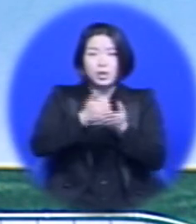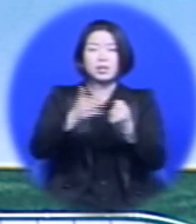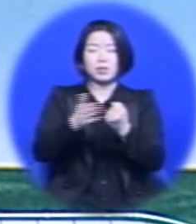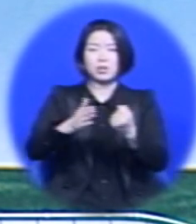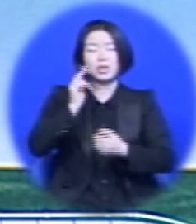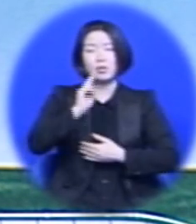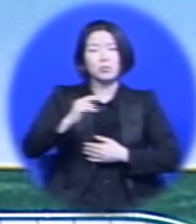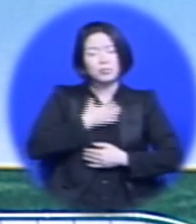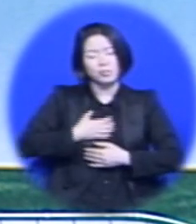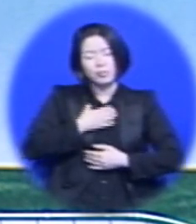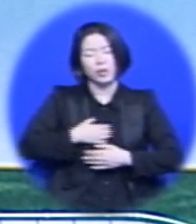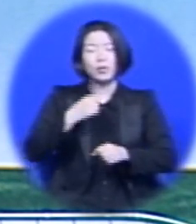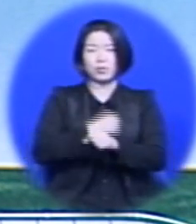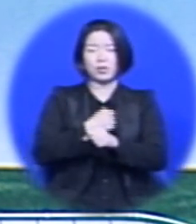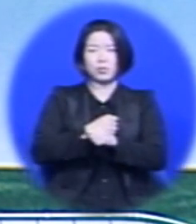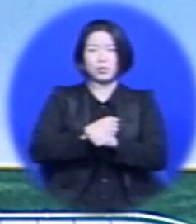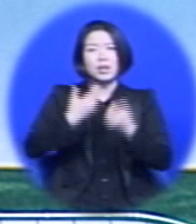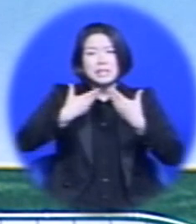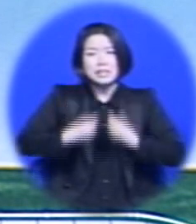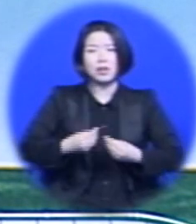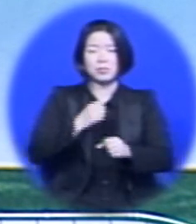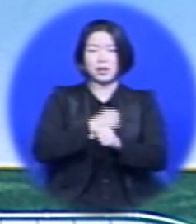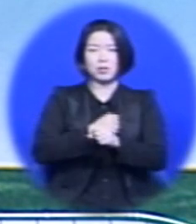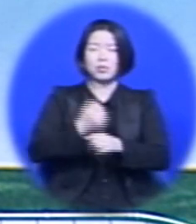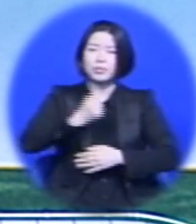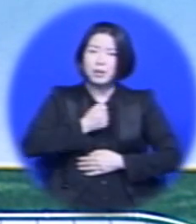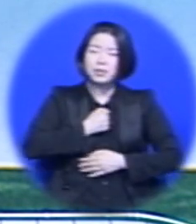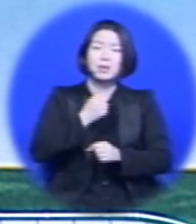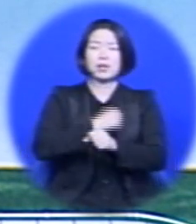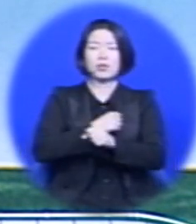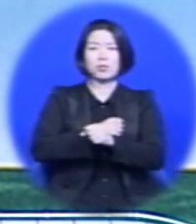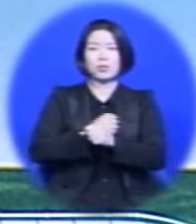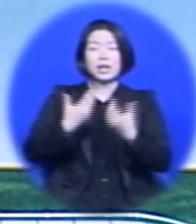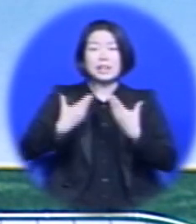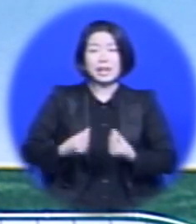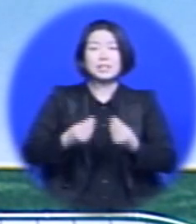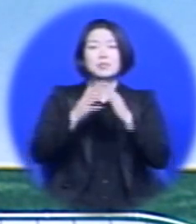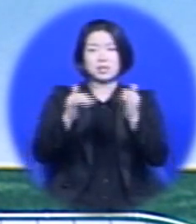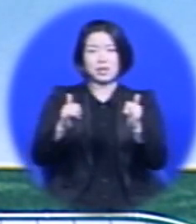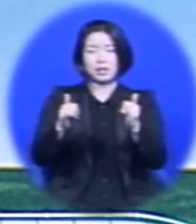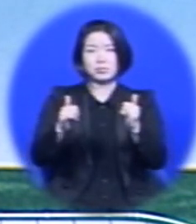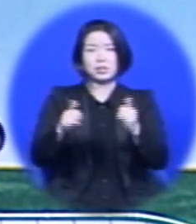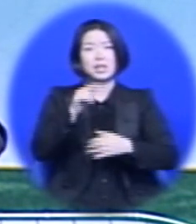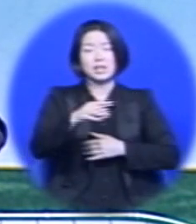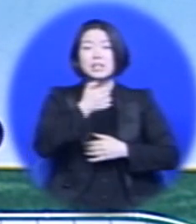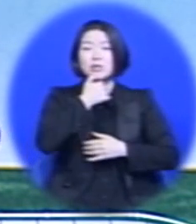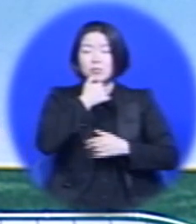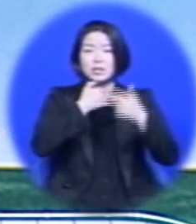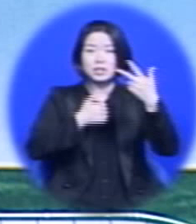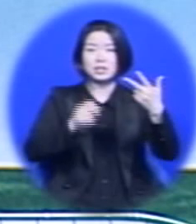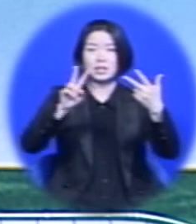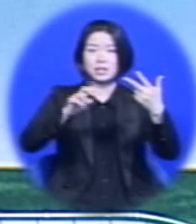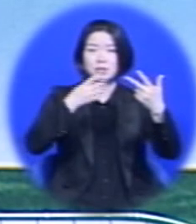너무너무 괴로워하고 절망하고 답답해하고 낙심하는 분들은이 로마서 7장